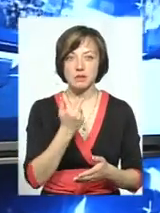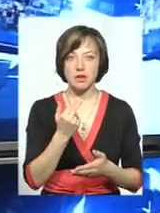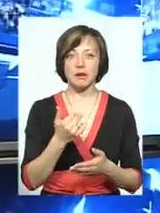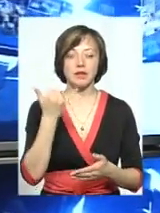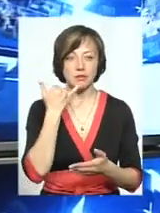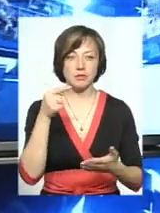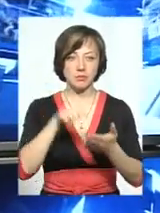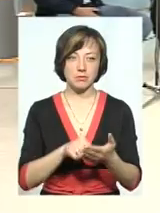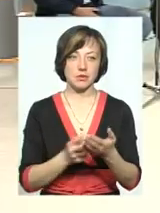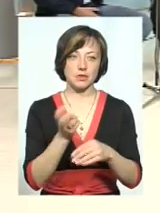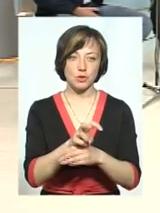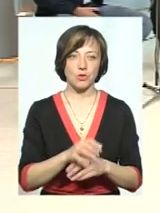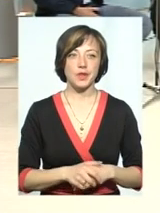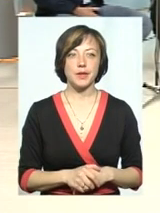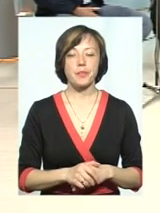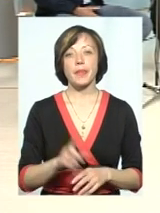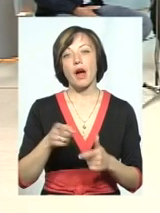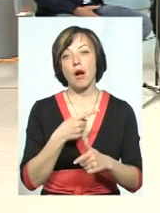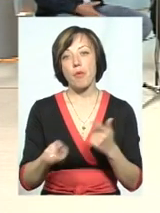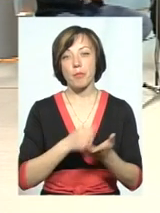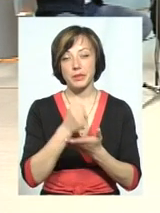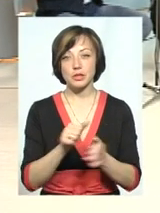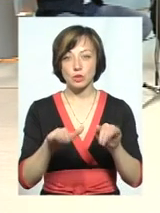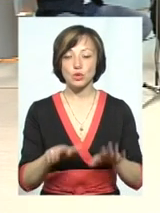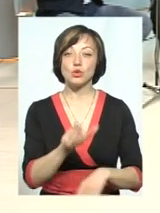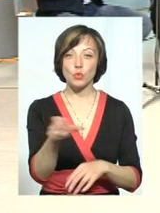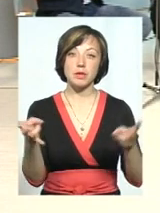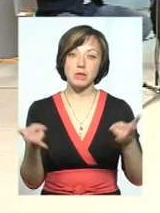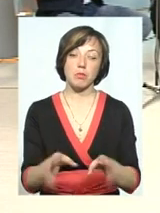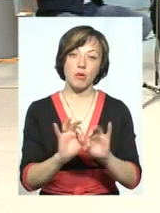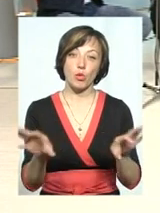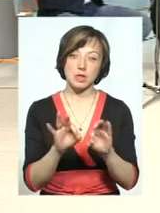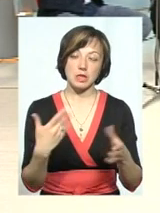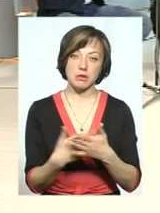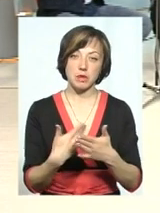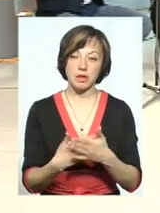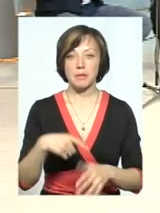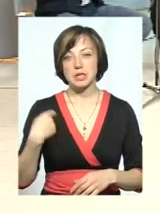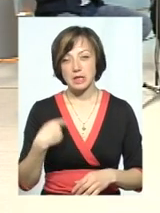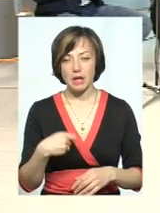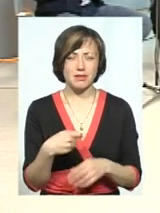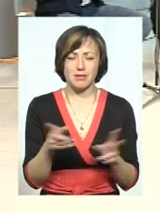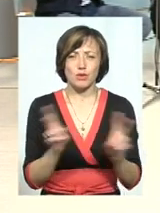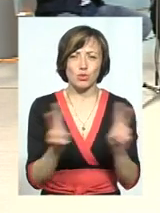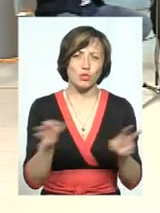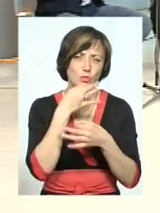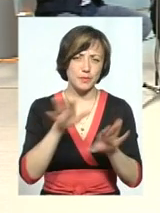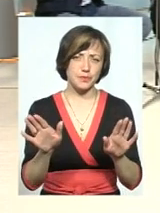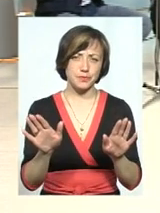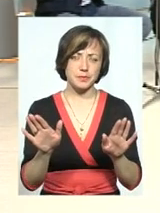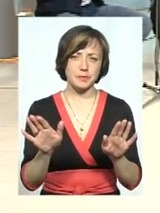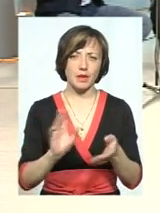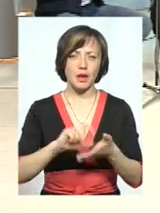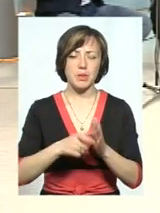трошки раніше пояснювати. Так. Тобто, або коли ми прийняли це рішення, правильно, людям треба пояснити було. Наприклад, президент, без різниці хто, окей,